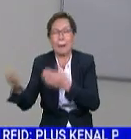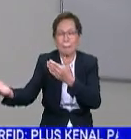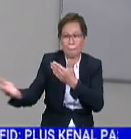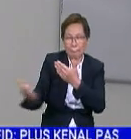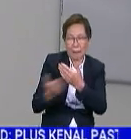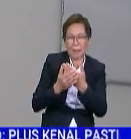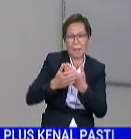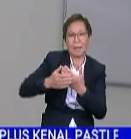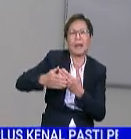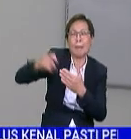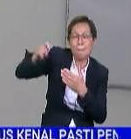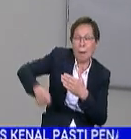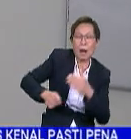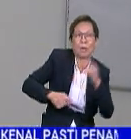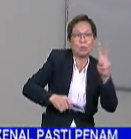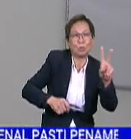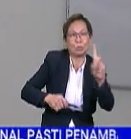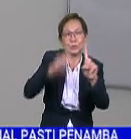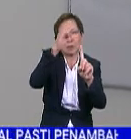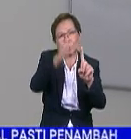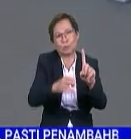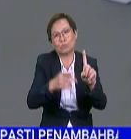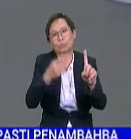sulkis ditetapkan pada